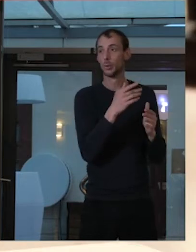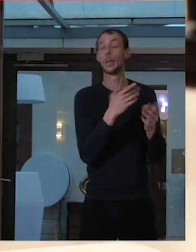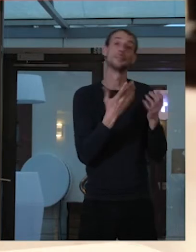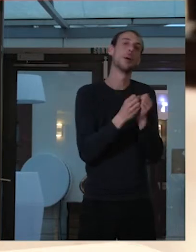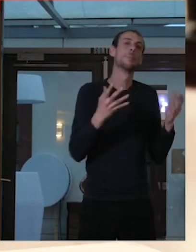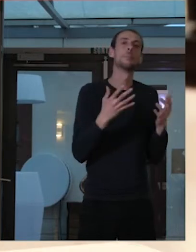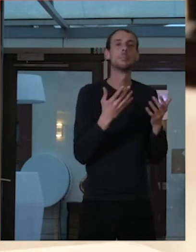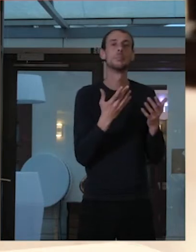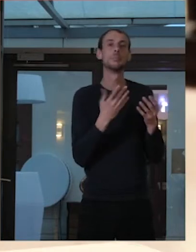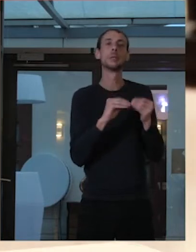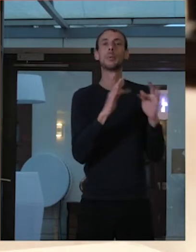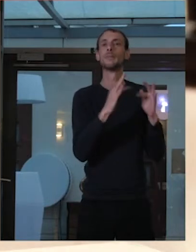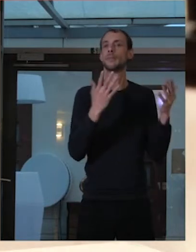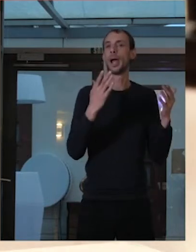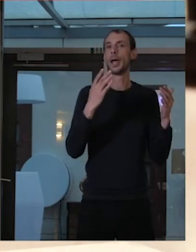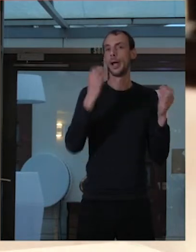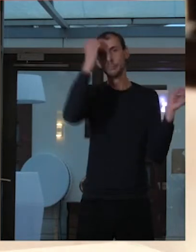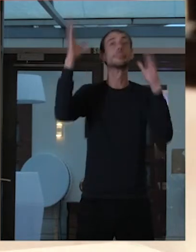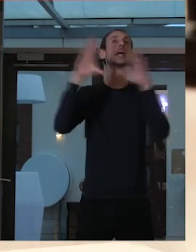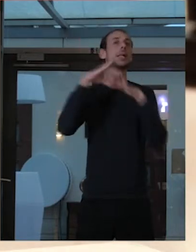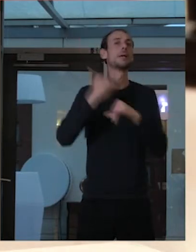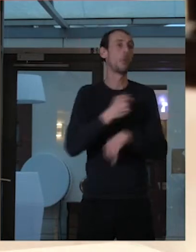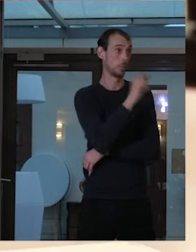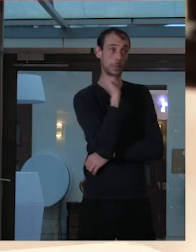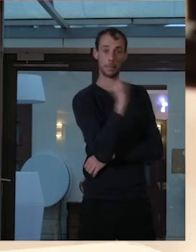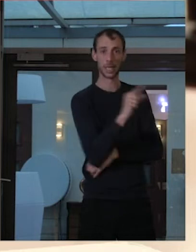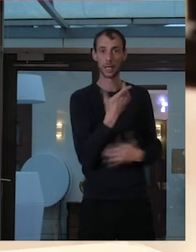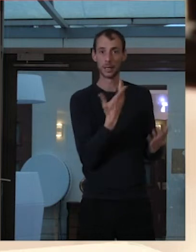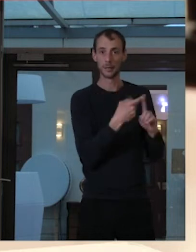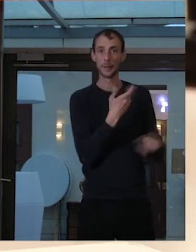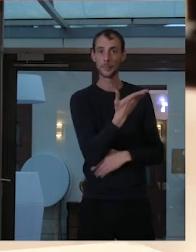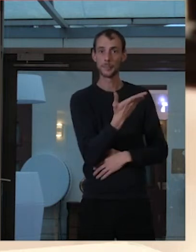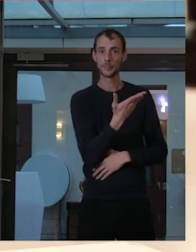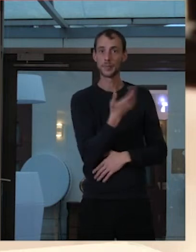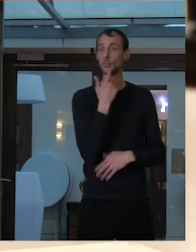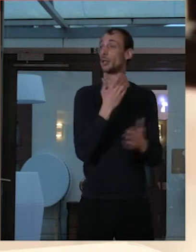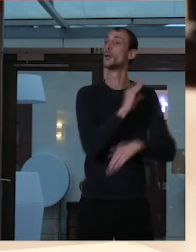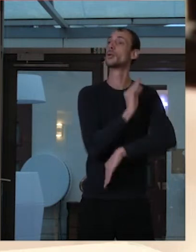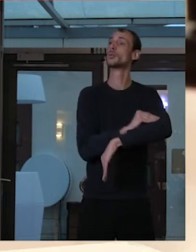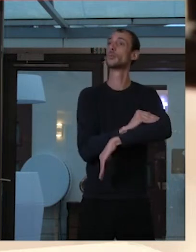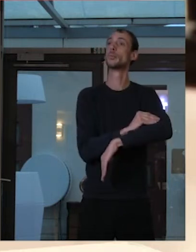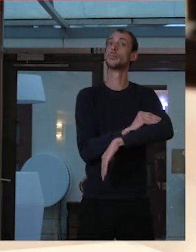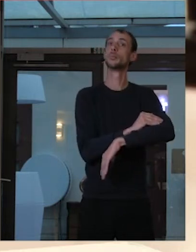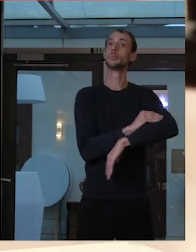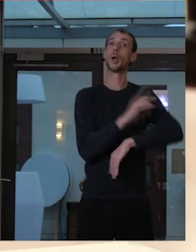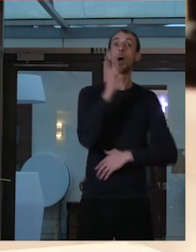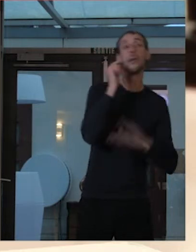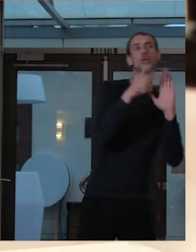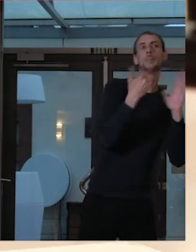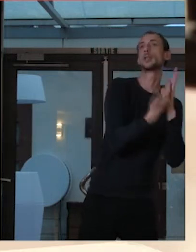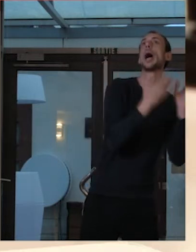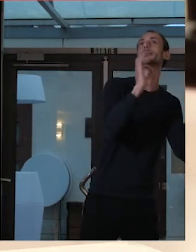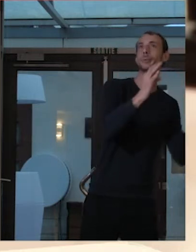problématiques de stéréotypes, puisque on part du principe que le sport masculin est la norme et donc on va le comparer. Donc en foot,